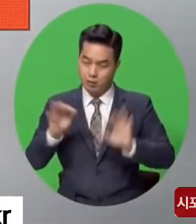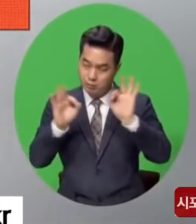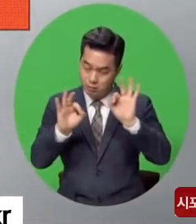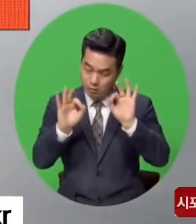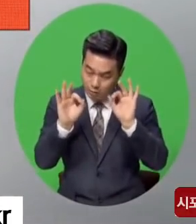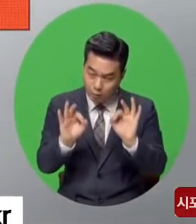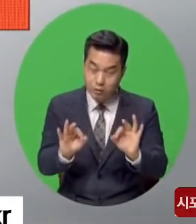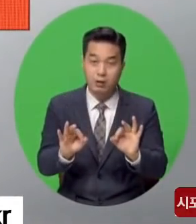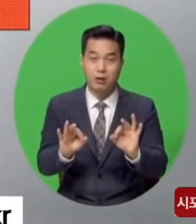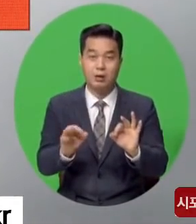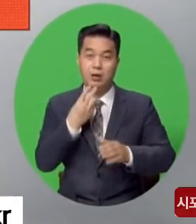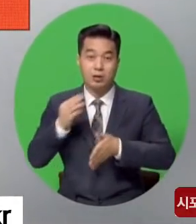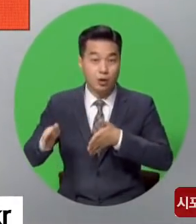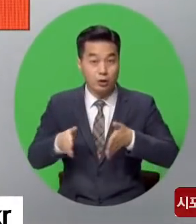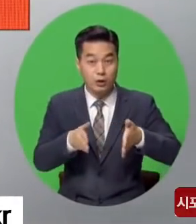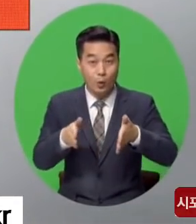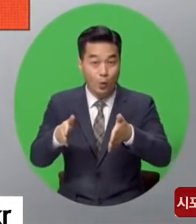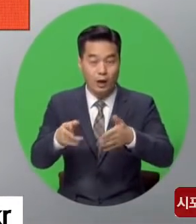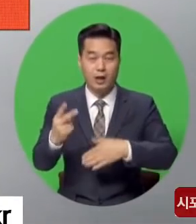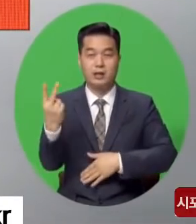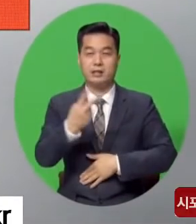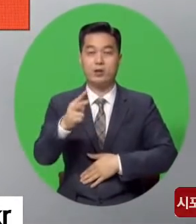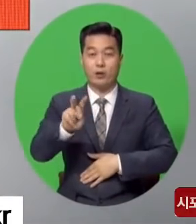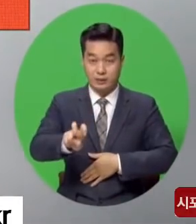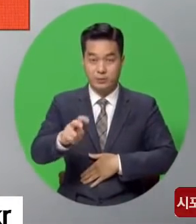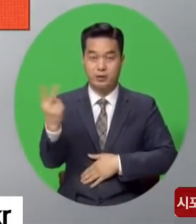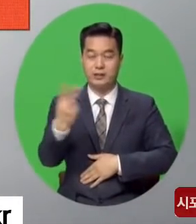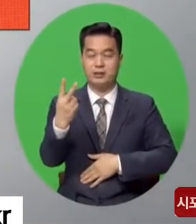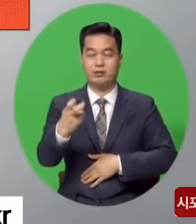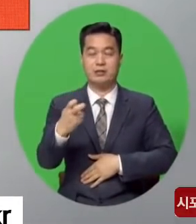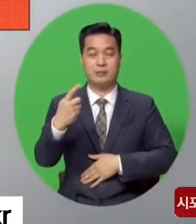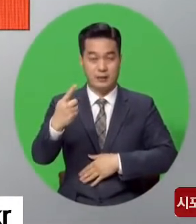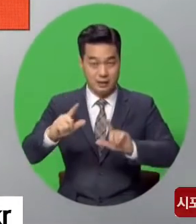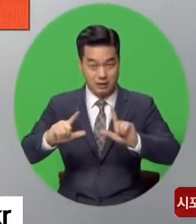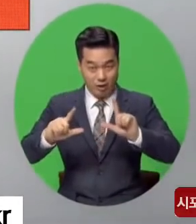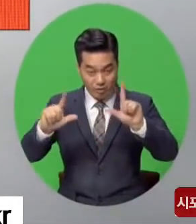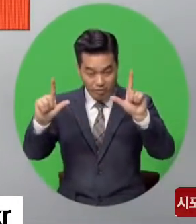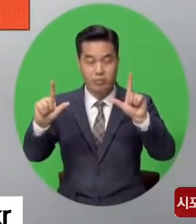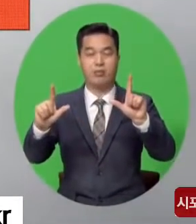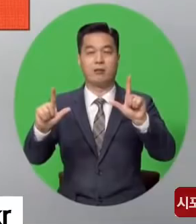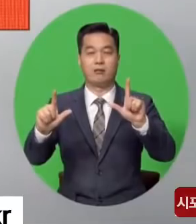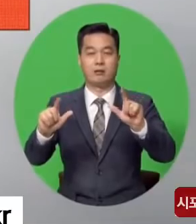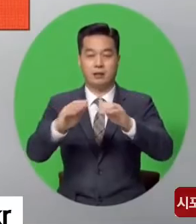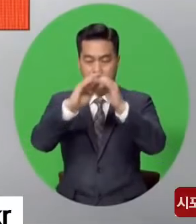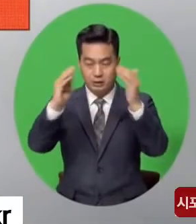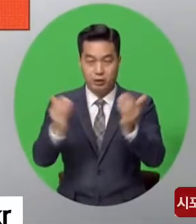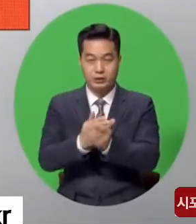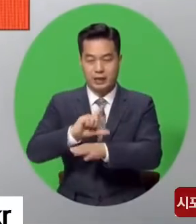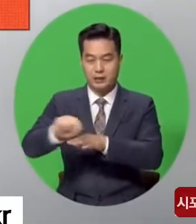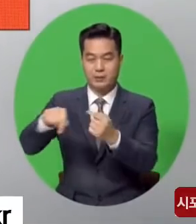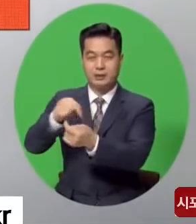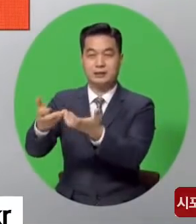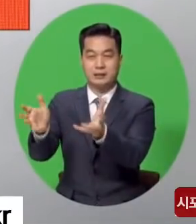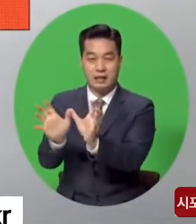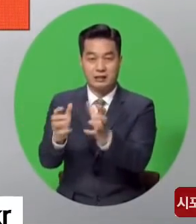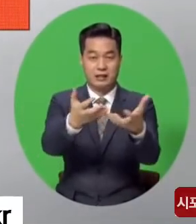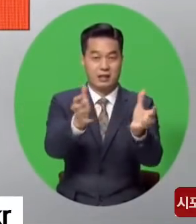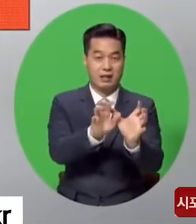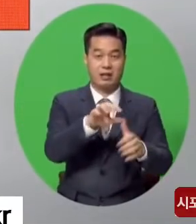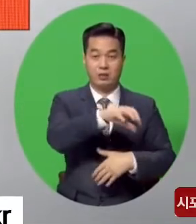찾아보면 경기도가 2020년, 2021년 전체 지자체 중에서